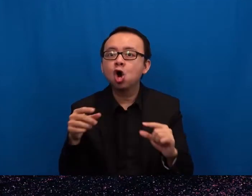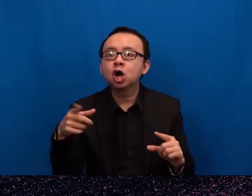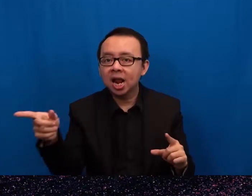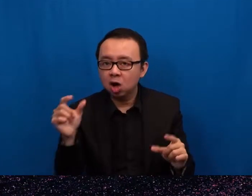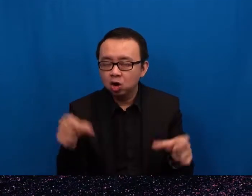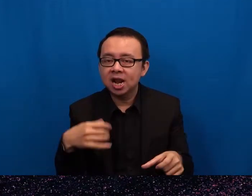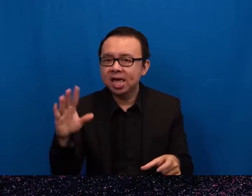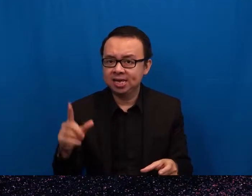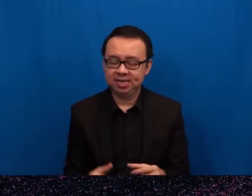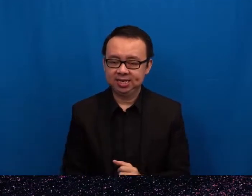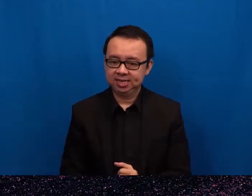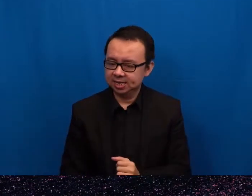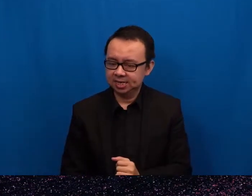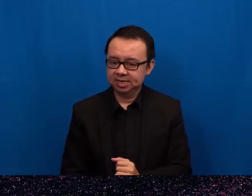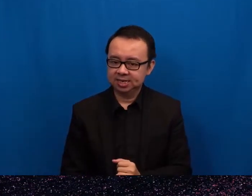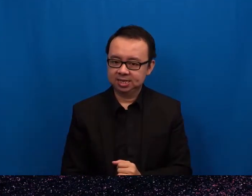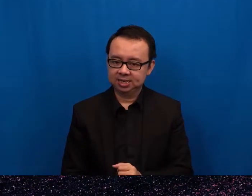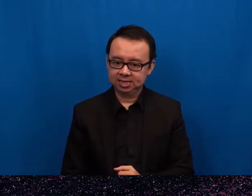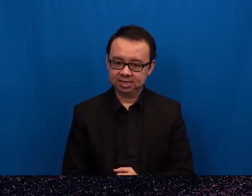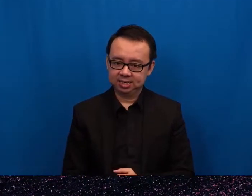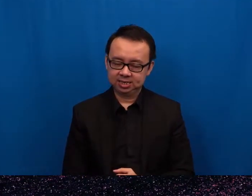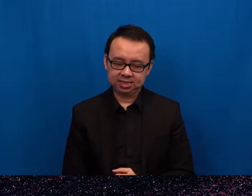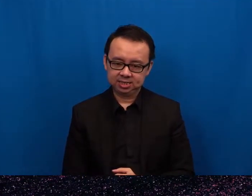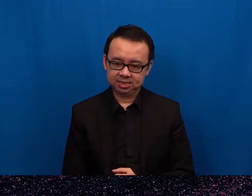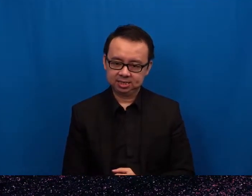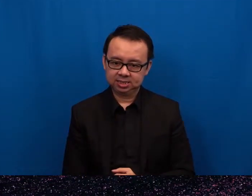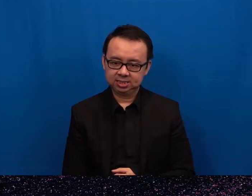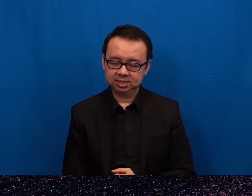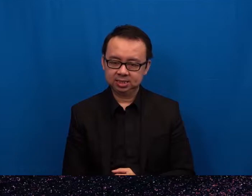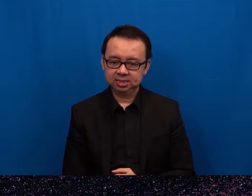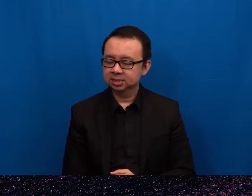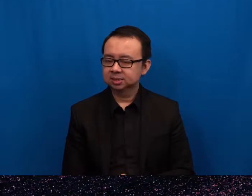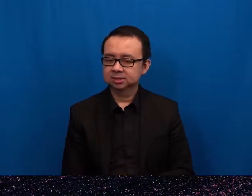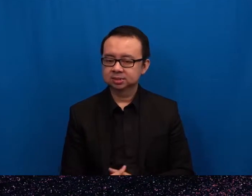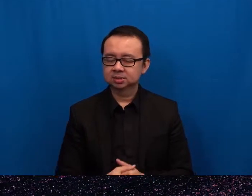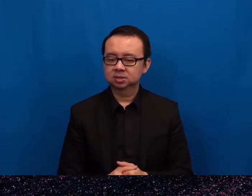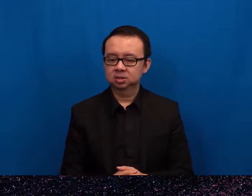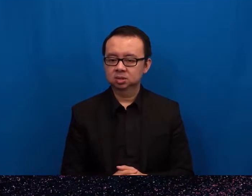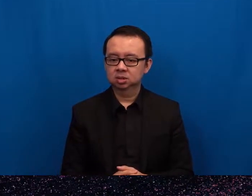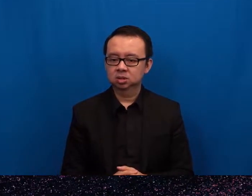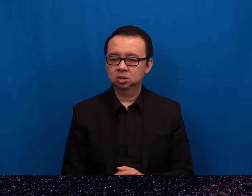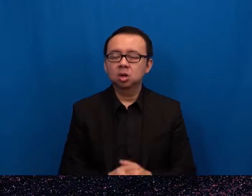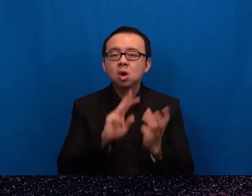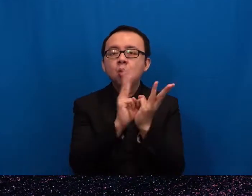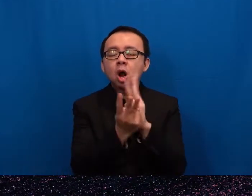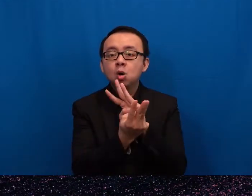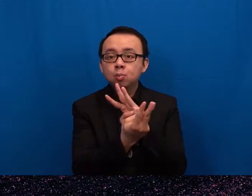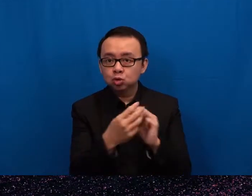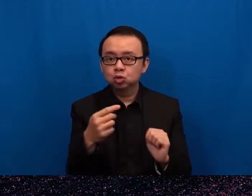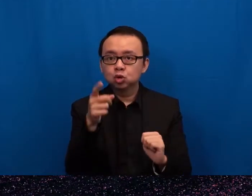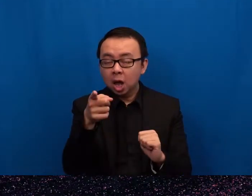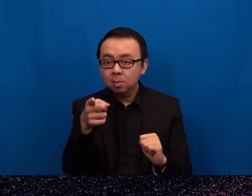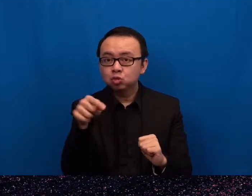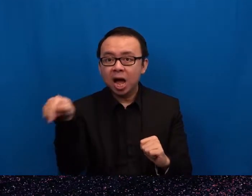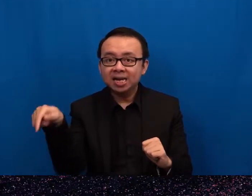kesetrum. Karena tanah air itu tanah Anda. Meskipun sekarang Anda berada di luar negeri,